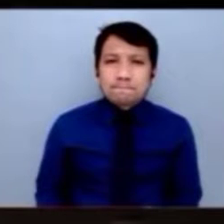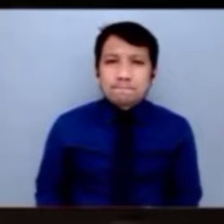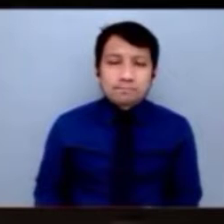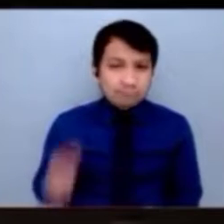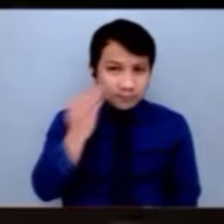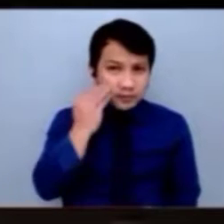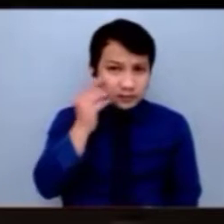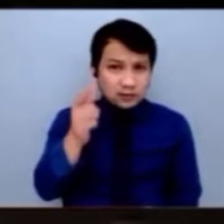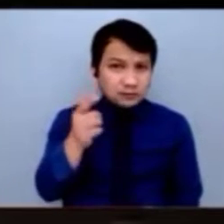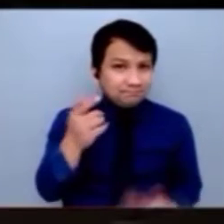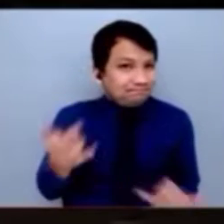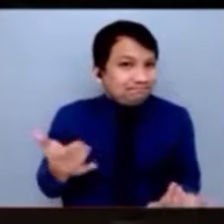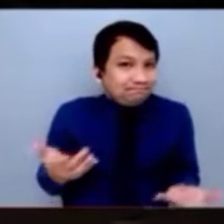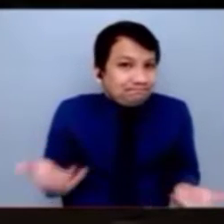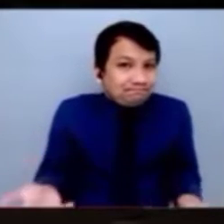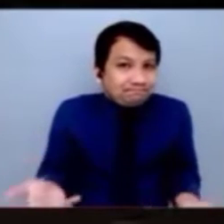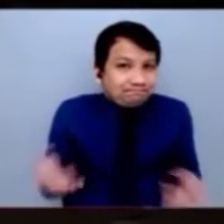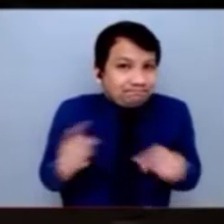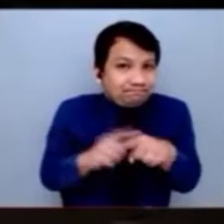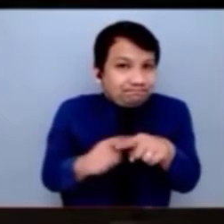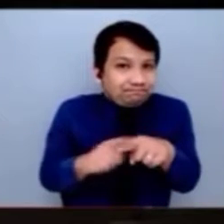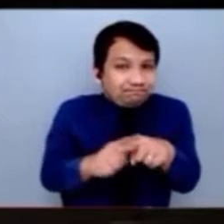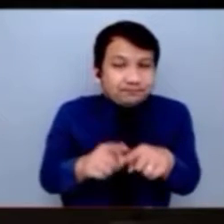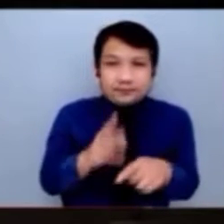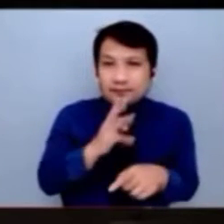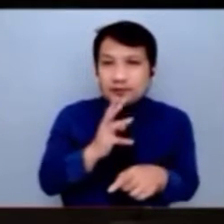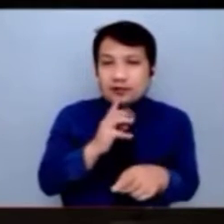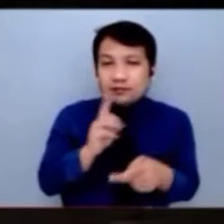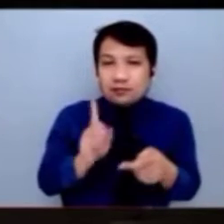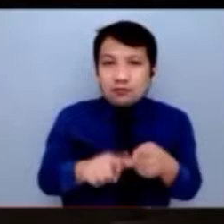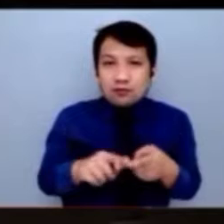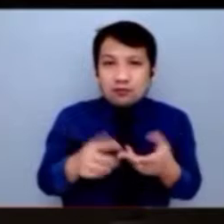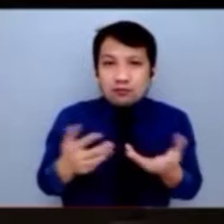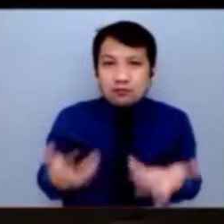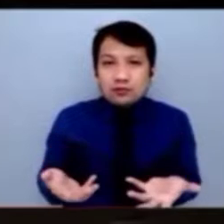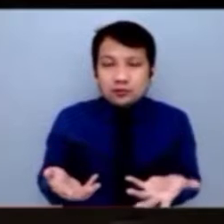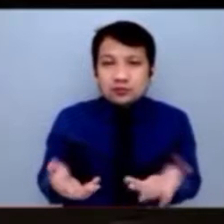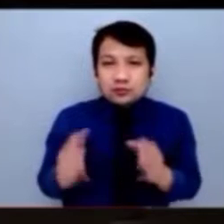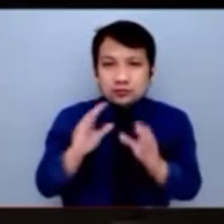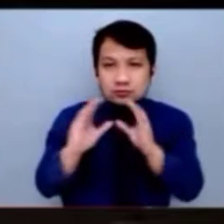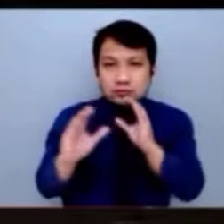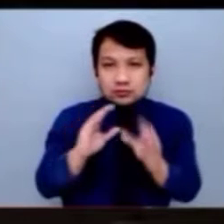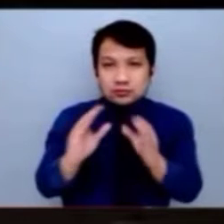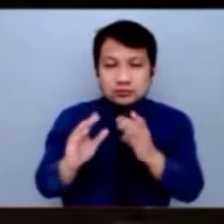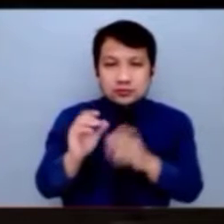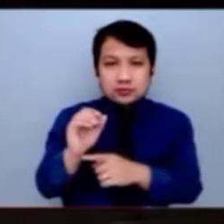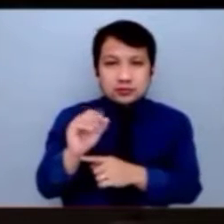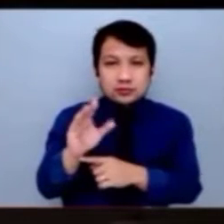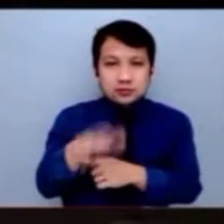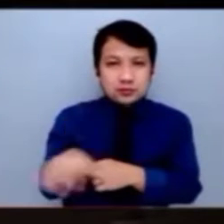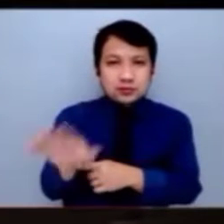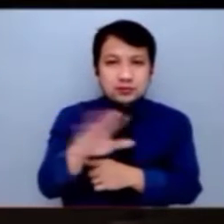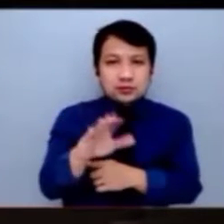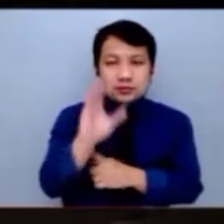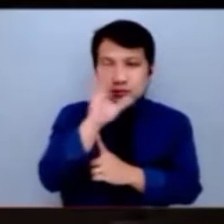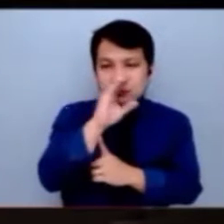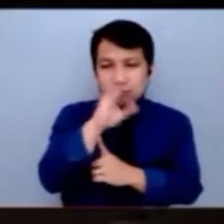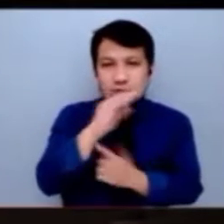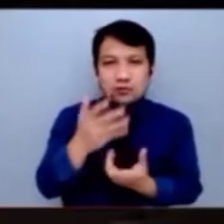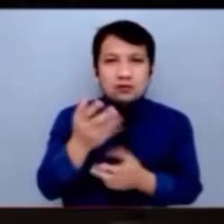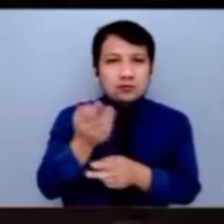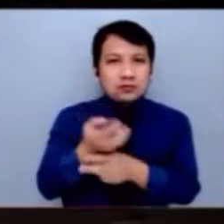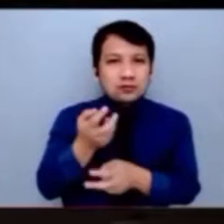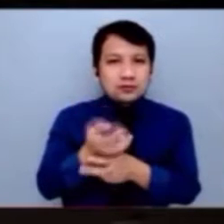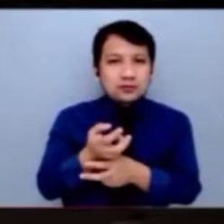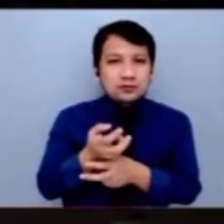Hanggang sa ngayon, wala pa rin kuryente, tubig at maayos o stable na communication signal dito sa malaking bahagi ng Cebu. Pahirapan din ha,